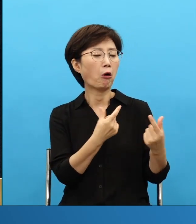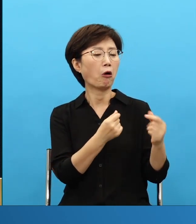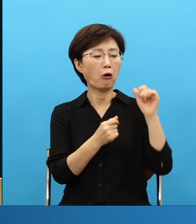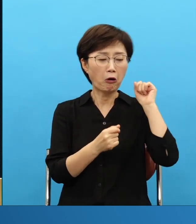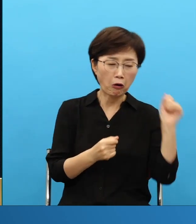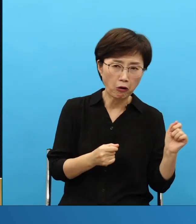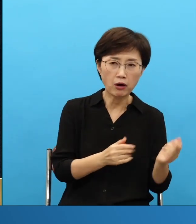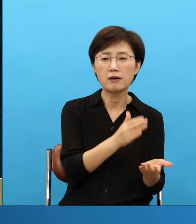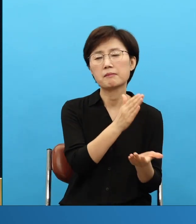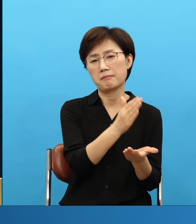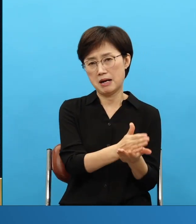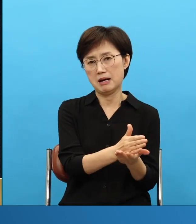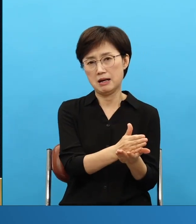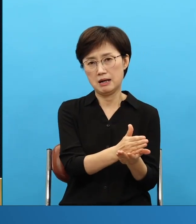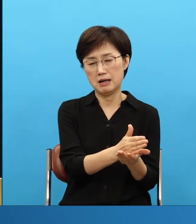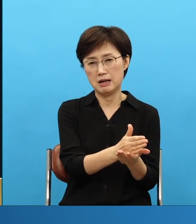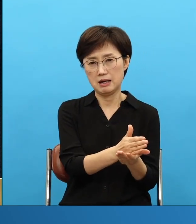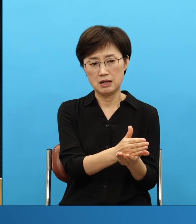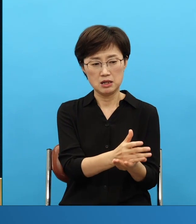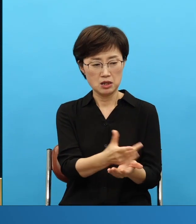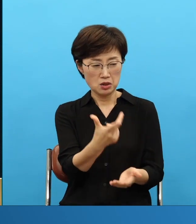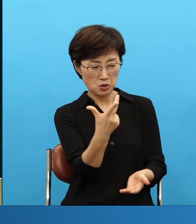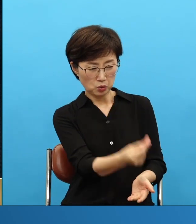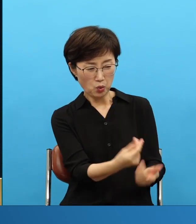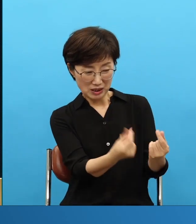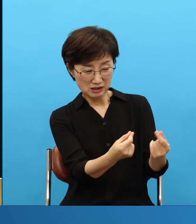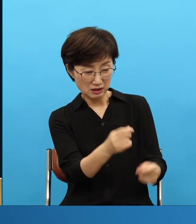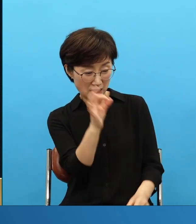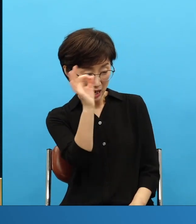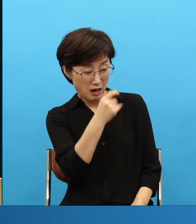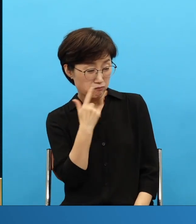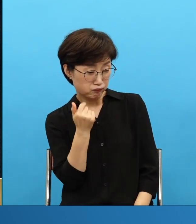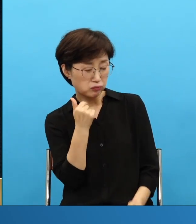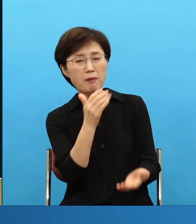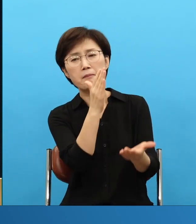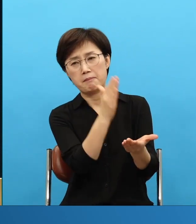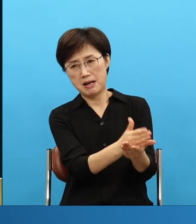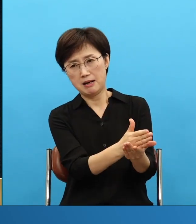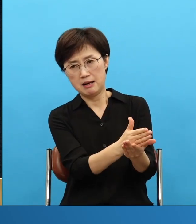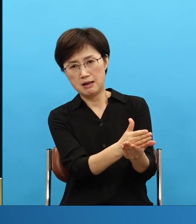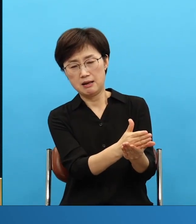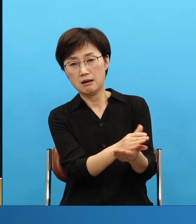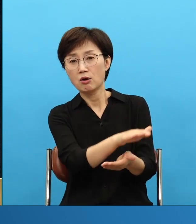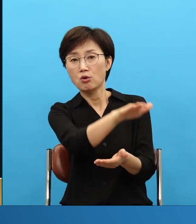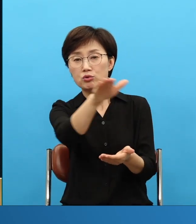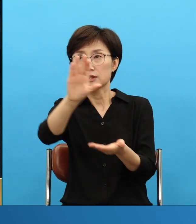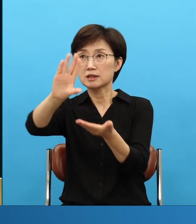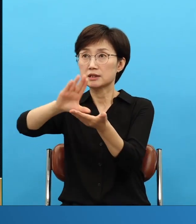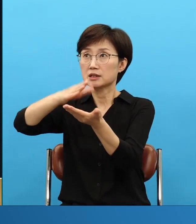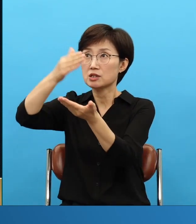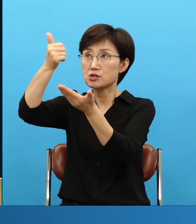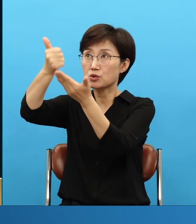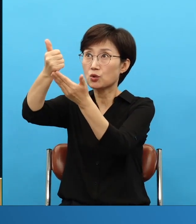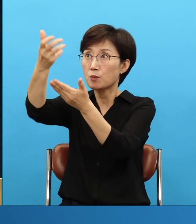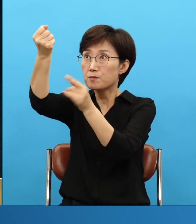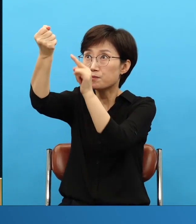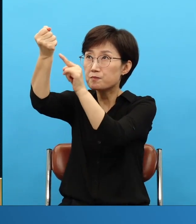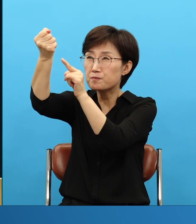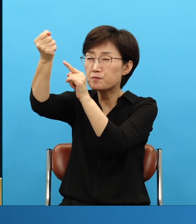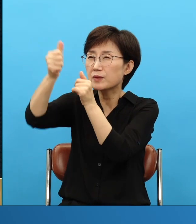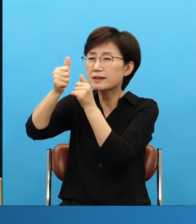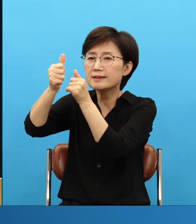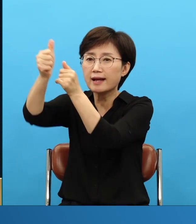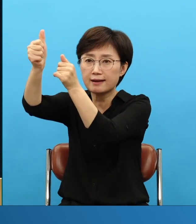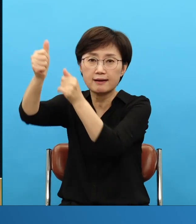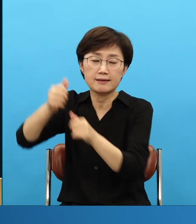말고 그리스도의 손에 잡힌 바된 그것을 잡으려고 간다. You must let go of all the things of this world that bring destruction, the things of